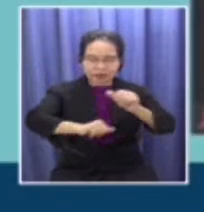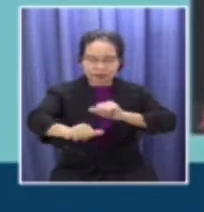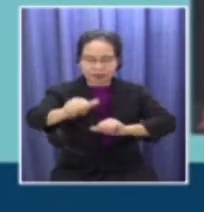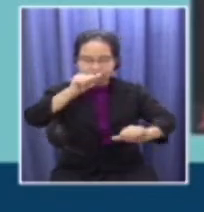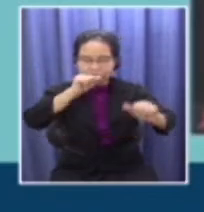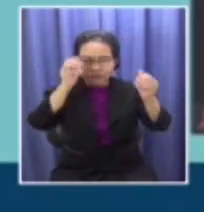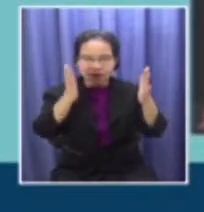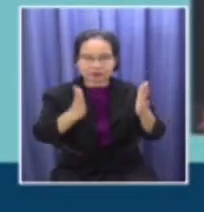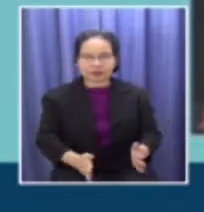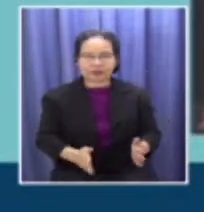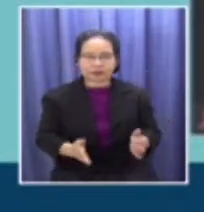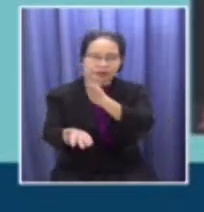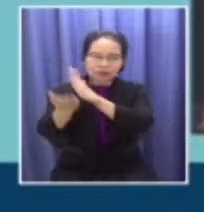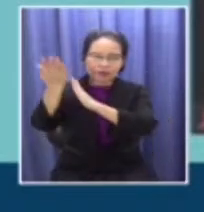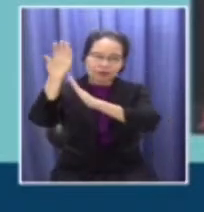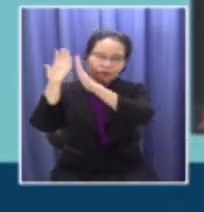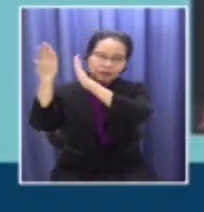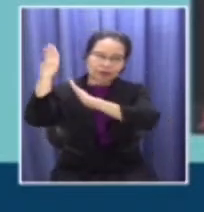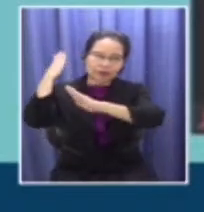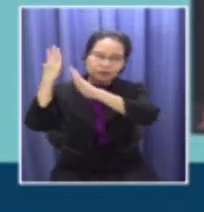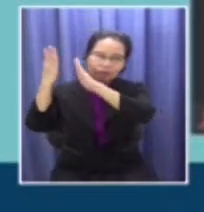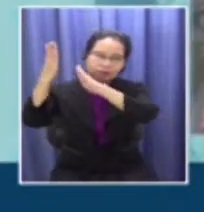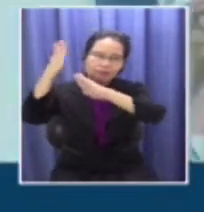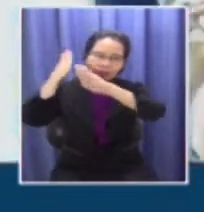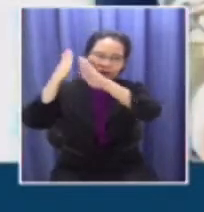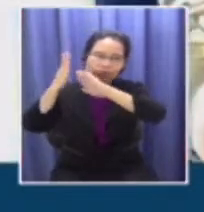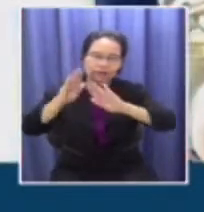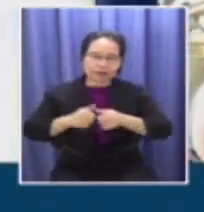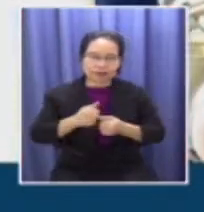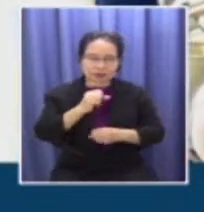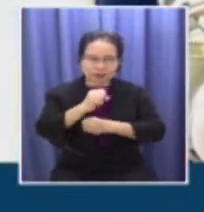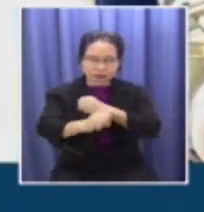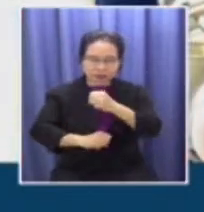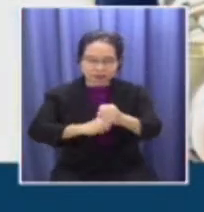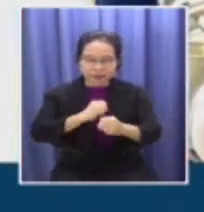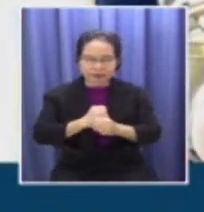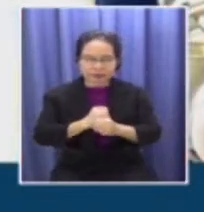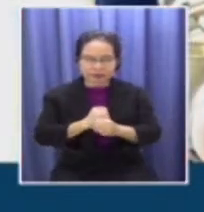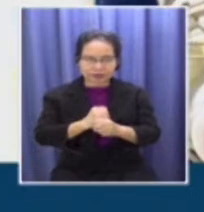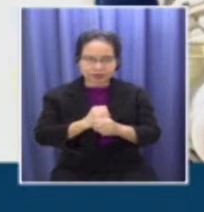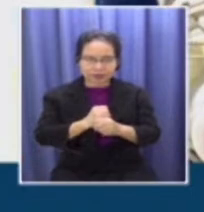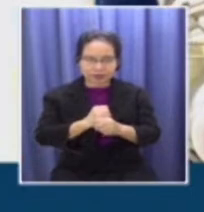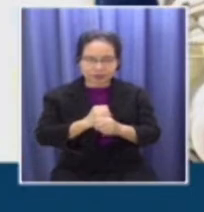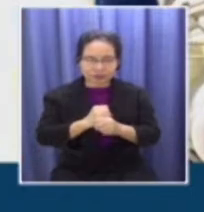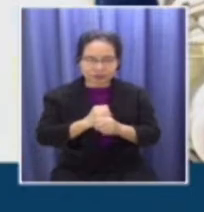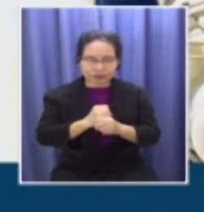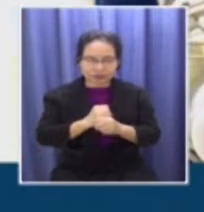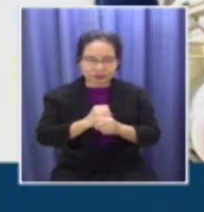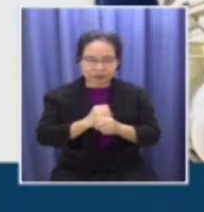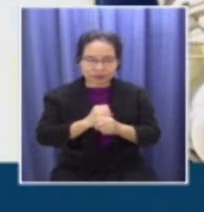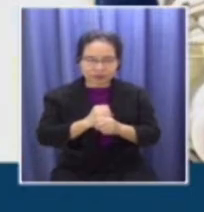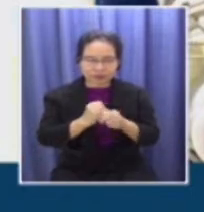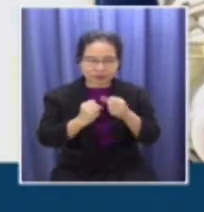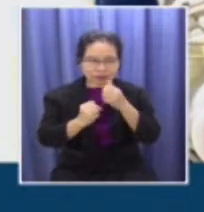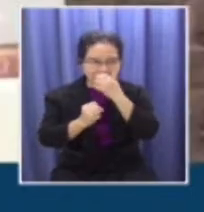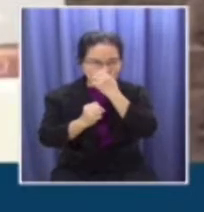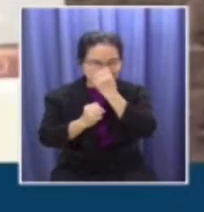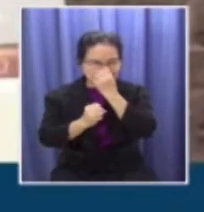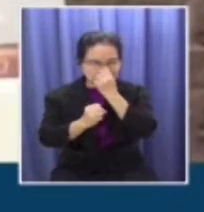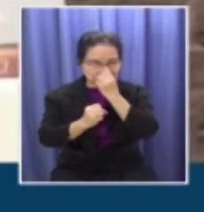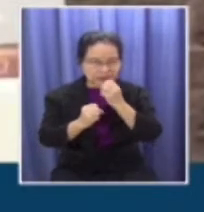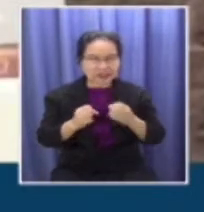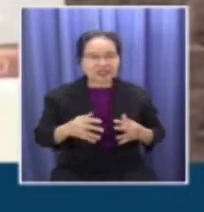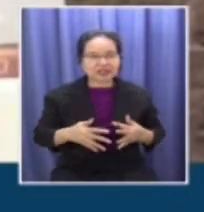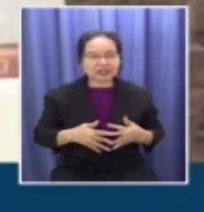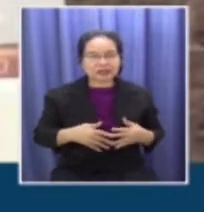anya akwanya tena asase yi so abere a wonwuo ɛfiri sɛ hɔnom no ɛntumi mmoa nnipa